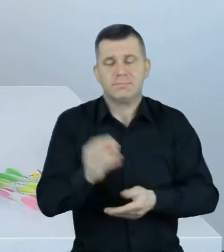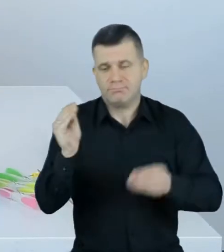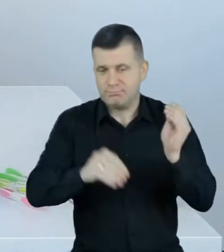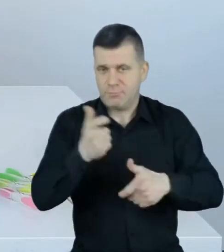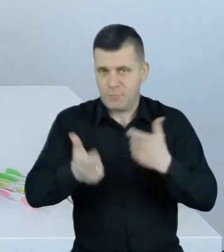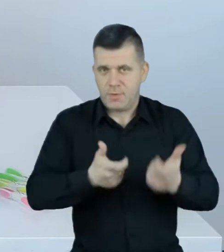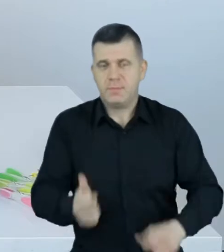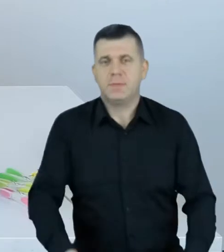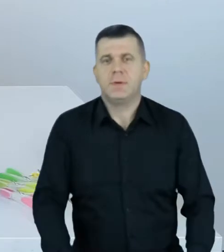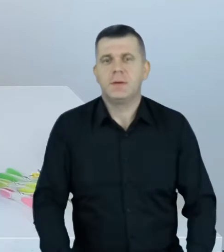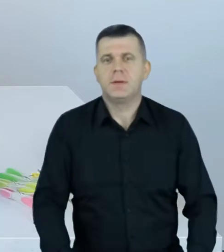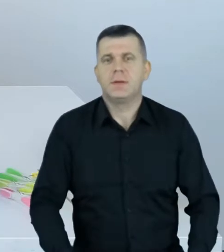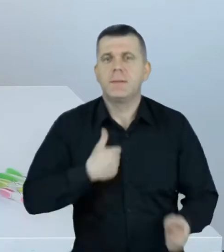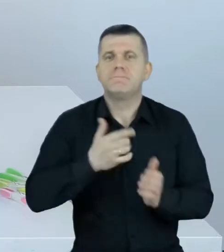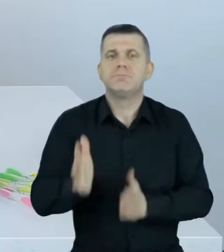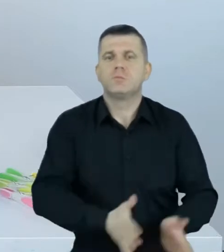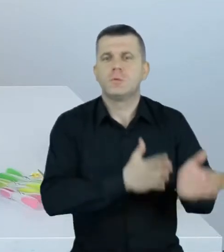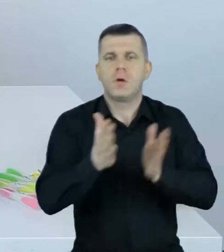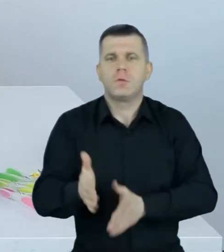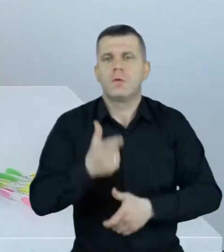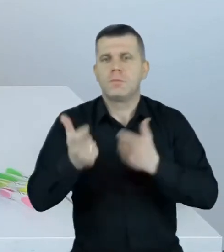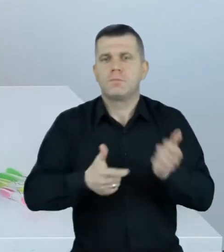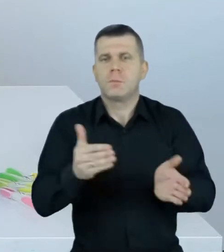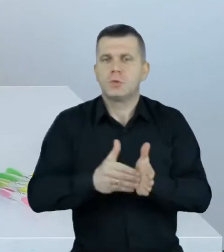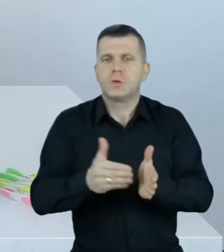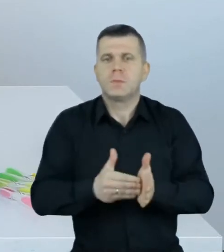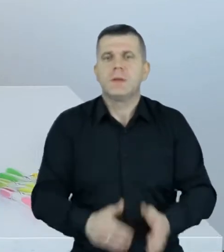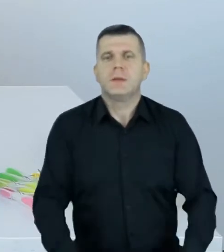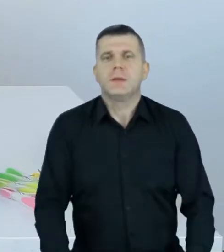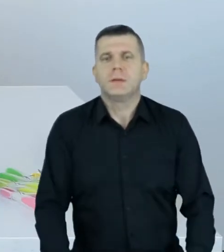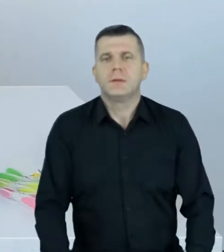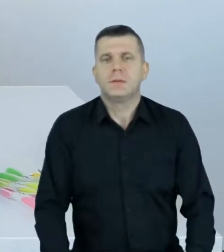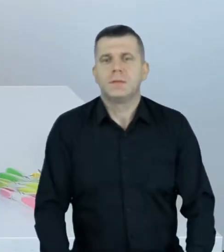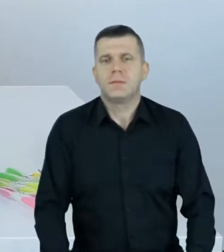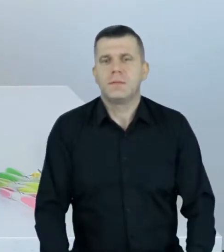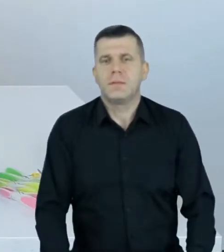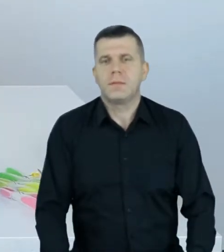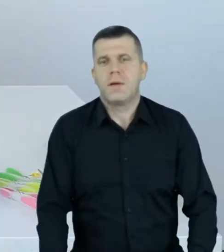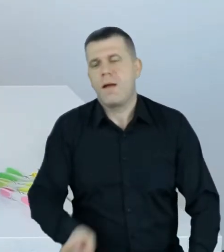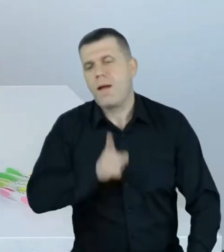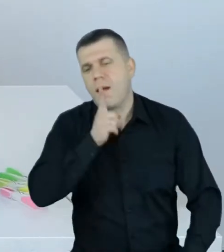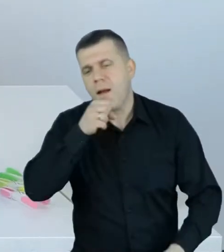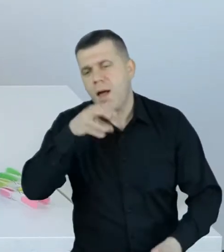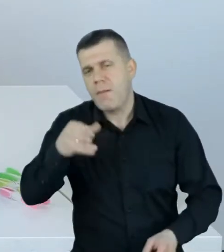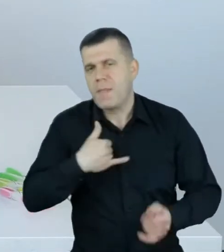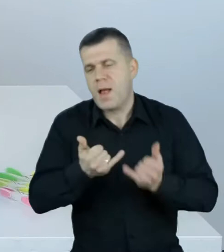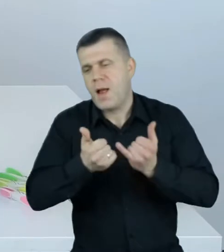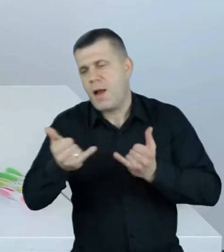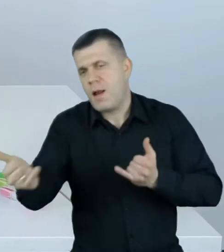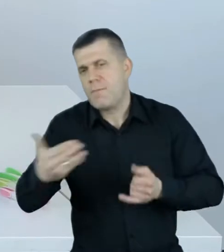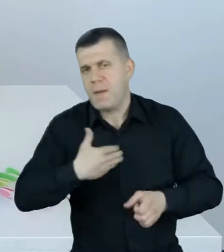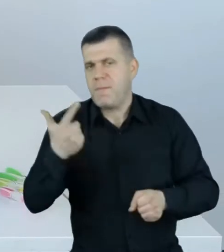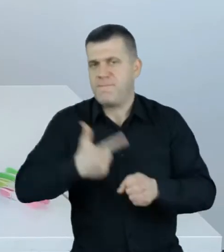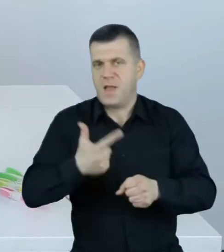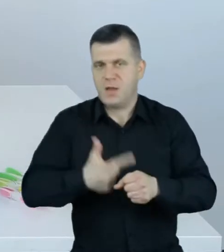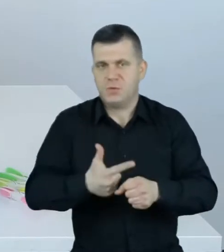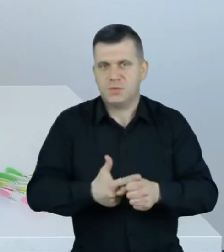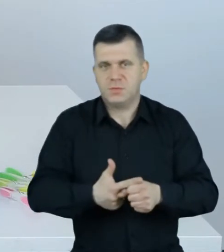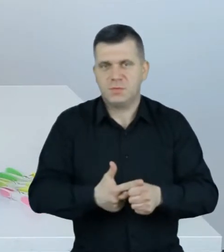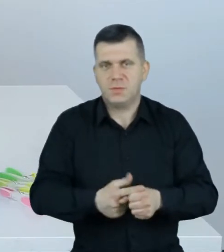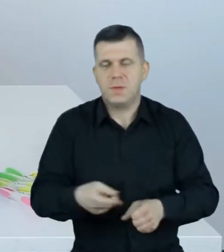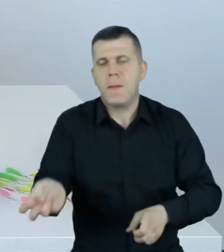nazwą z koronką do ich przygotowania potrzebujemy Franciszek dobrane ilości moje mają akurat